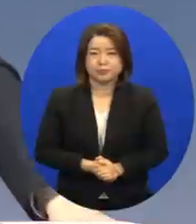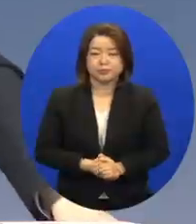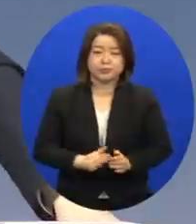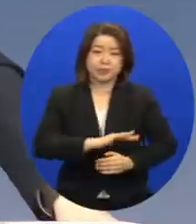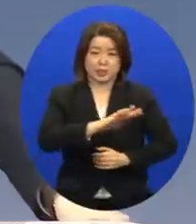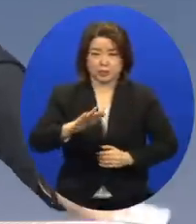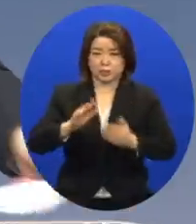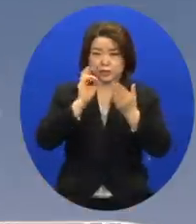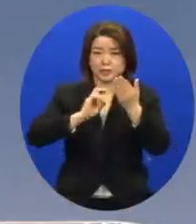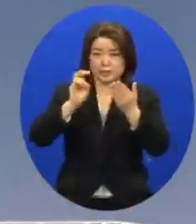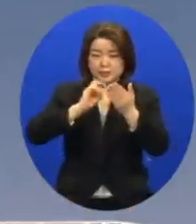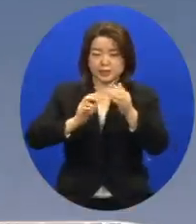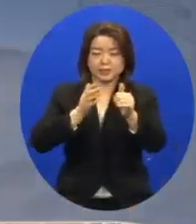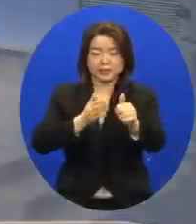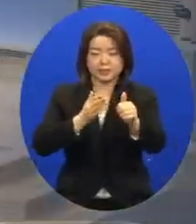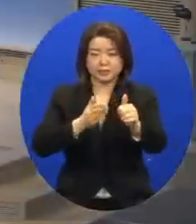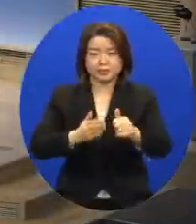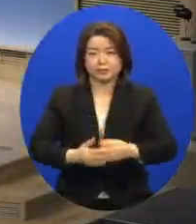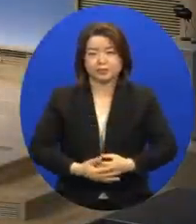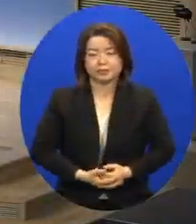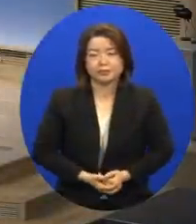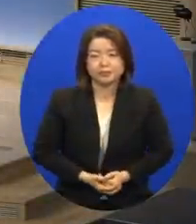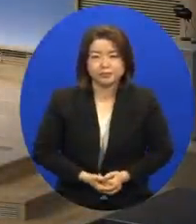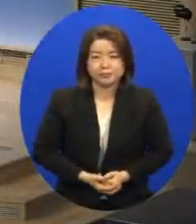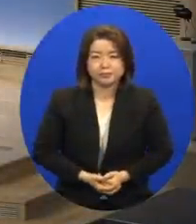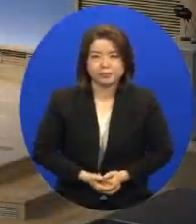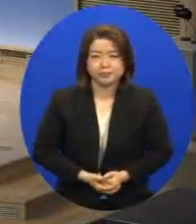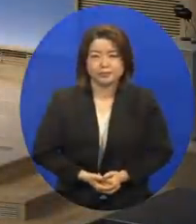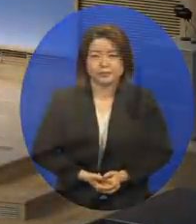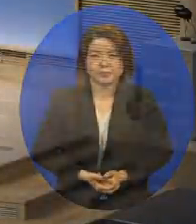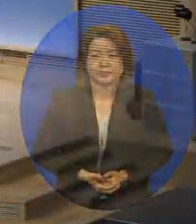우리 찬양 하시겠습니다 으